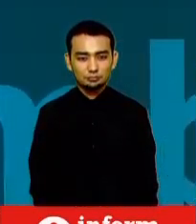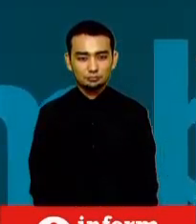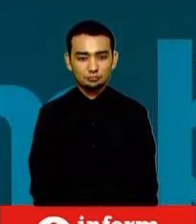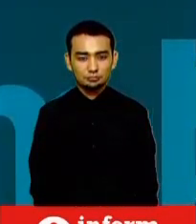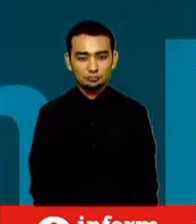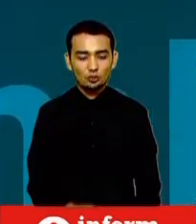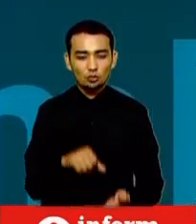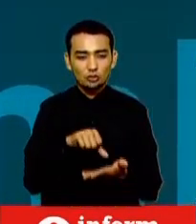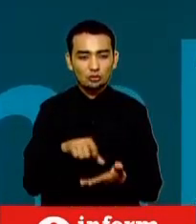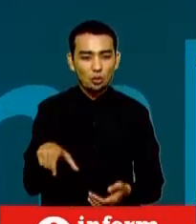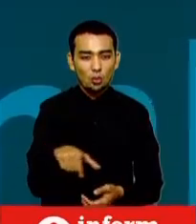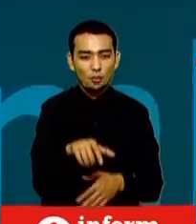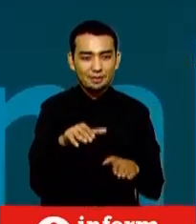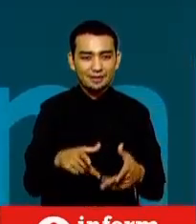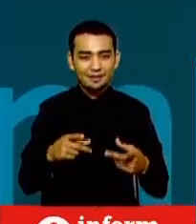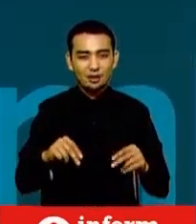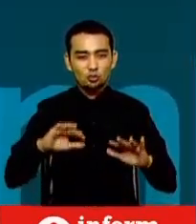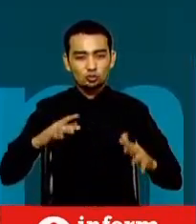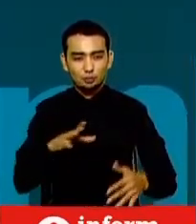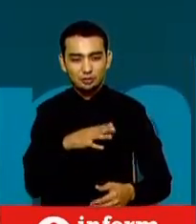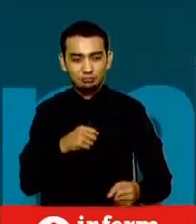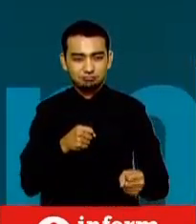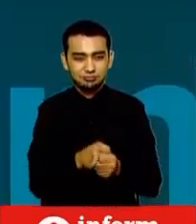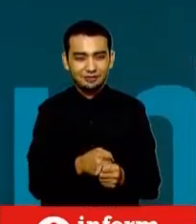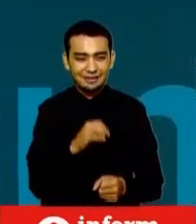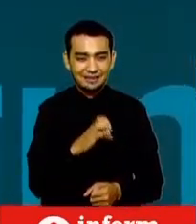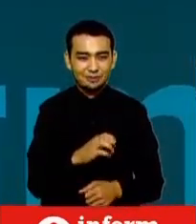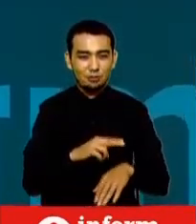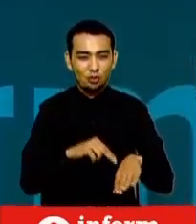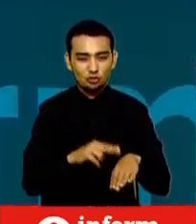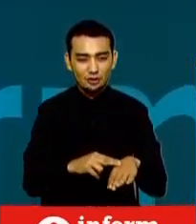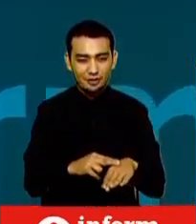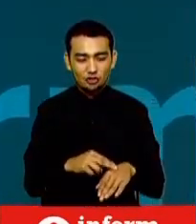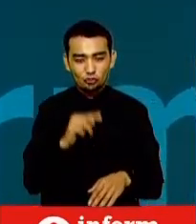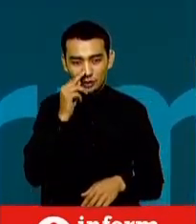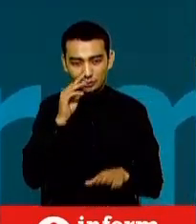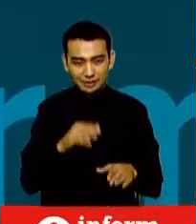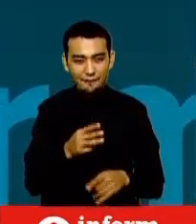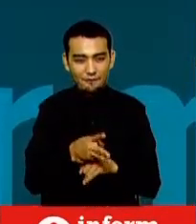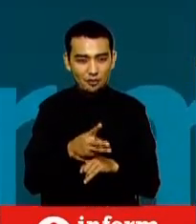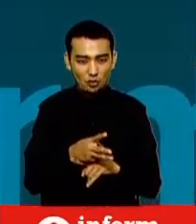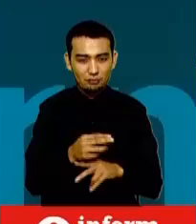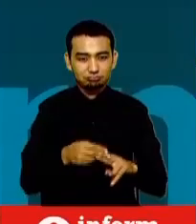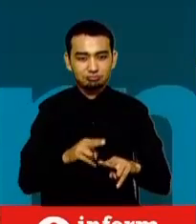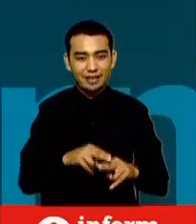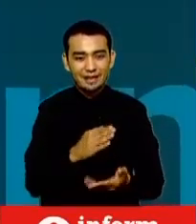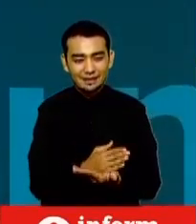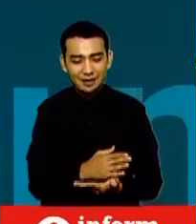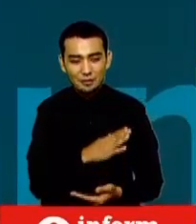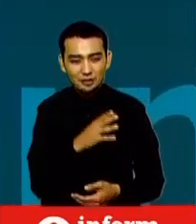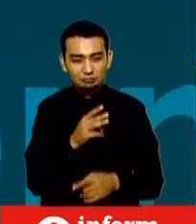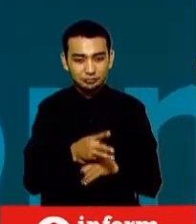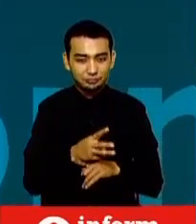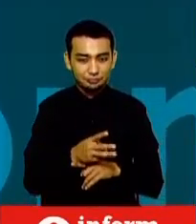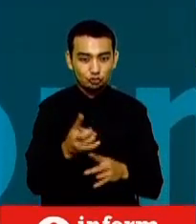На участке дороги, где произошла авария с полицейским в Шымкенте, есть видеокамеры, которые должны были